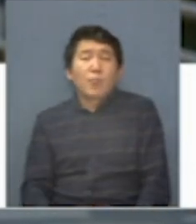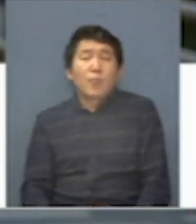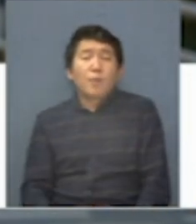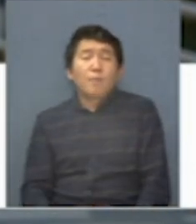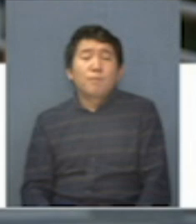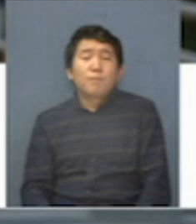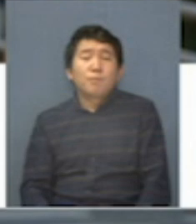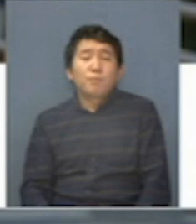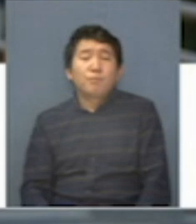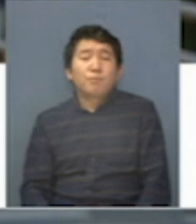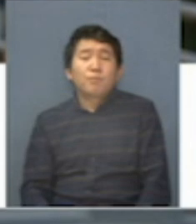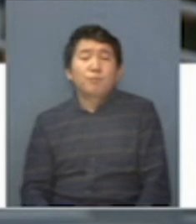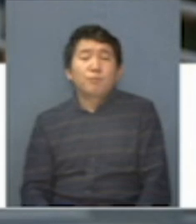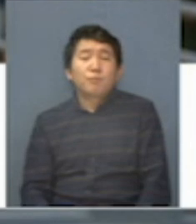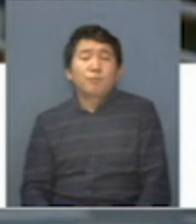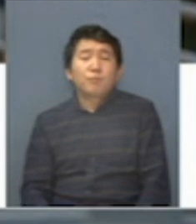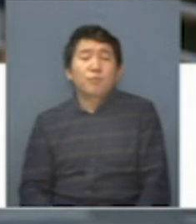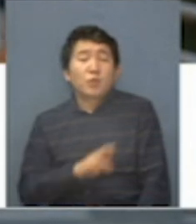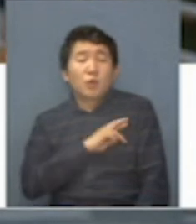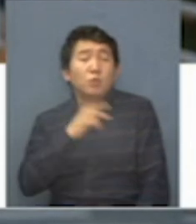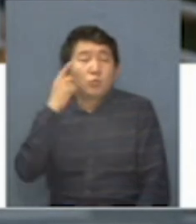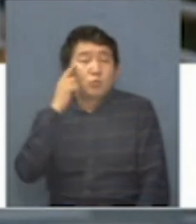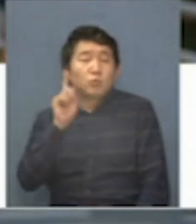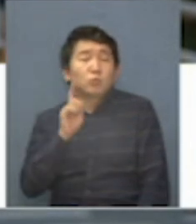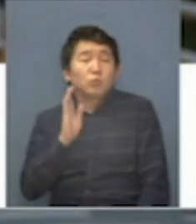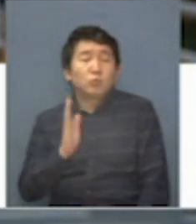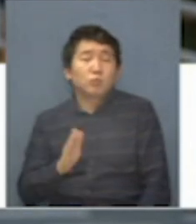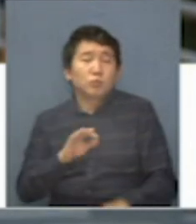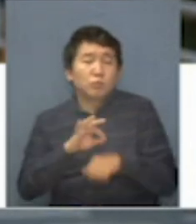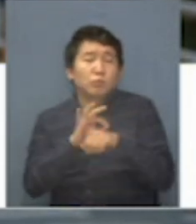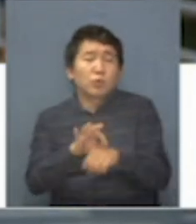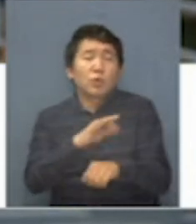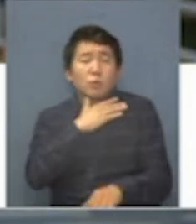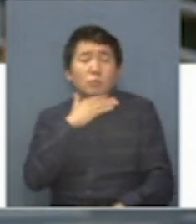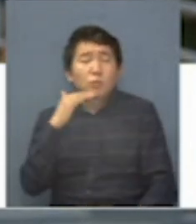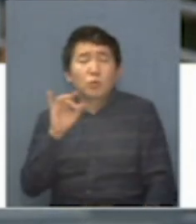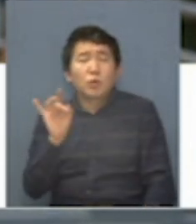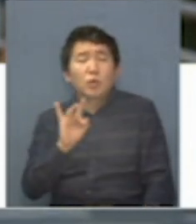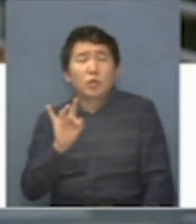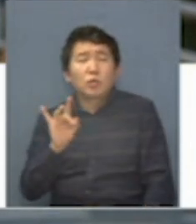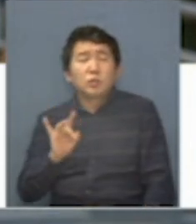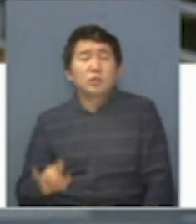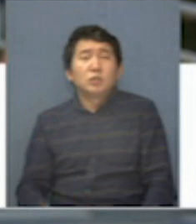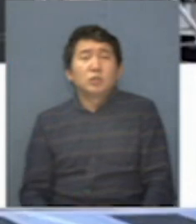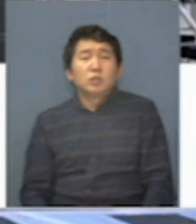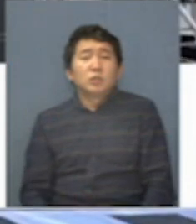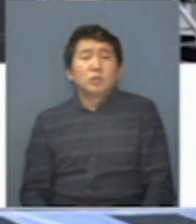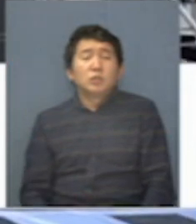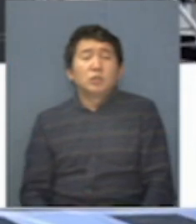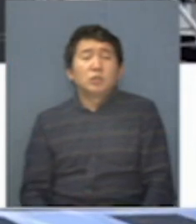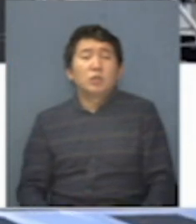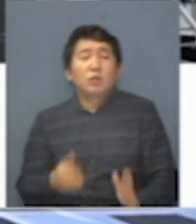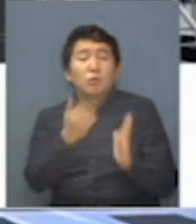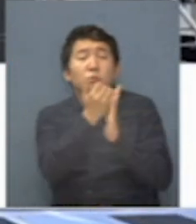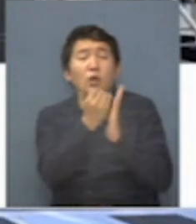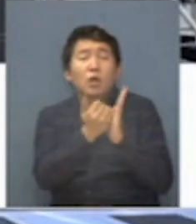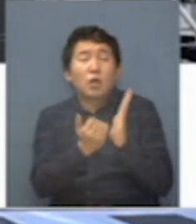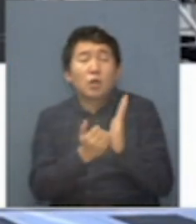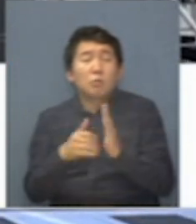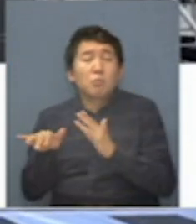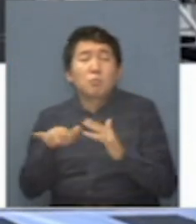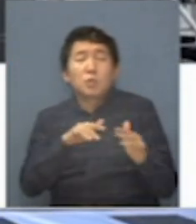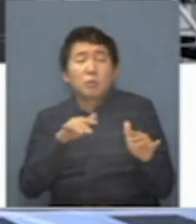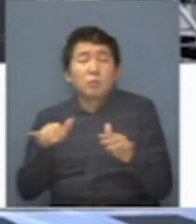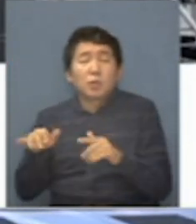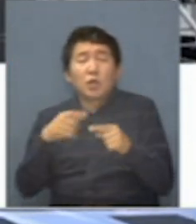я очень надеюсь, что его будут проводить еще много-много раз. Я надеюсь, что я смогу присутствовать на нем. Программа мероприятий состояла